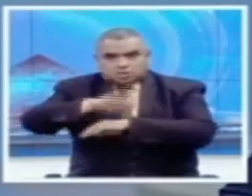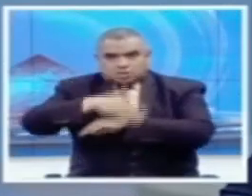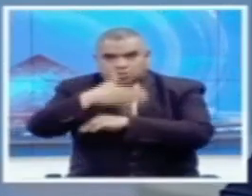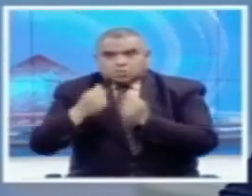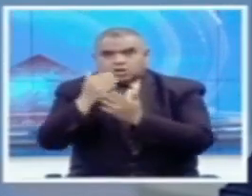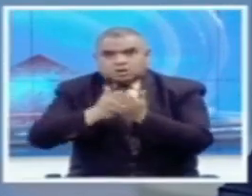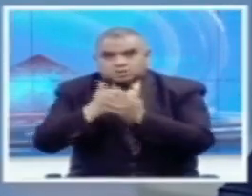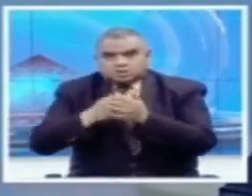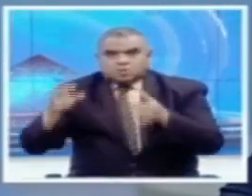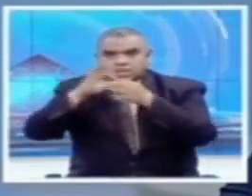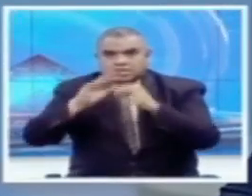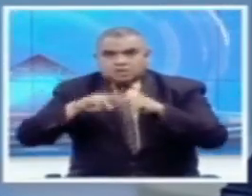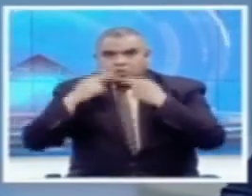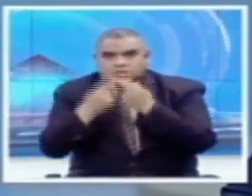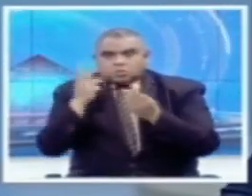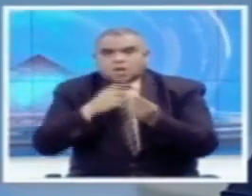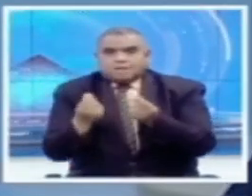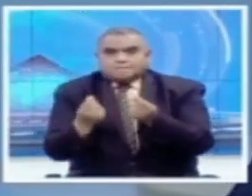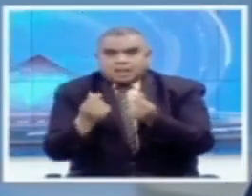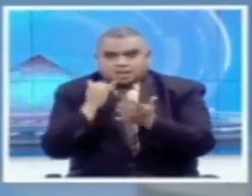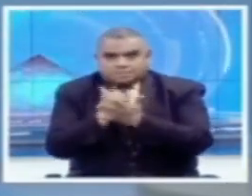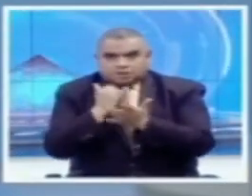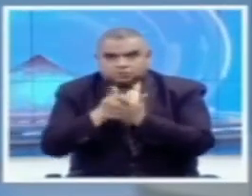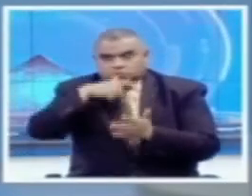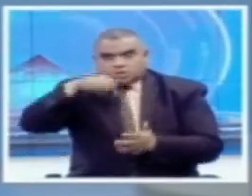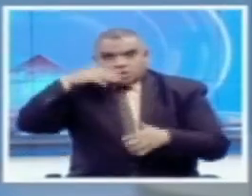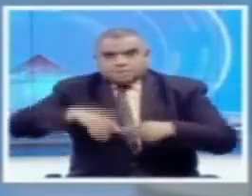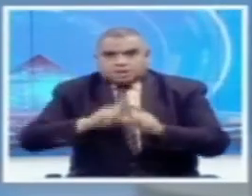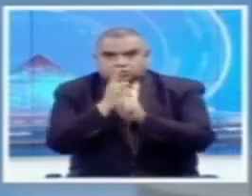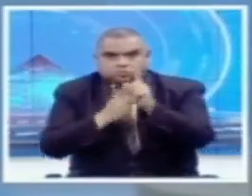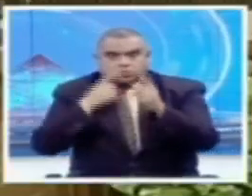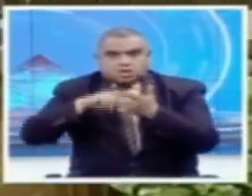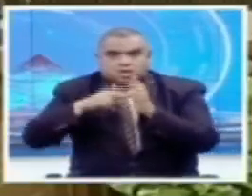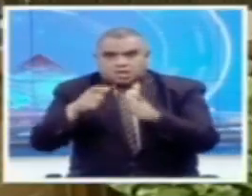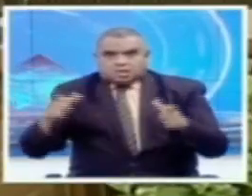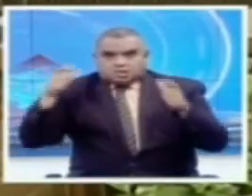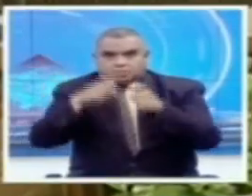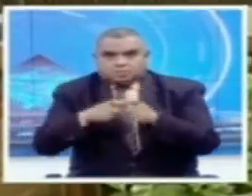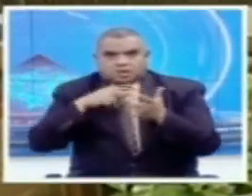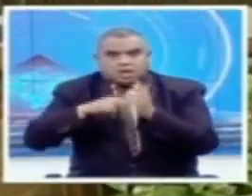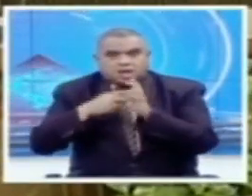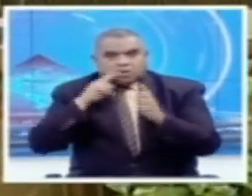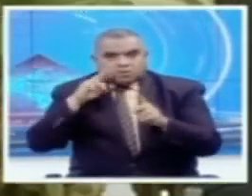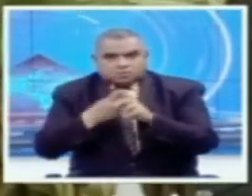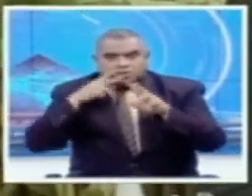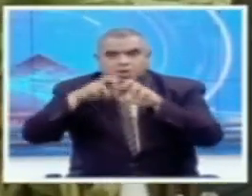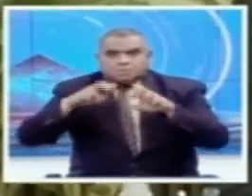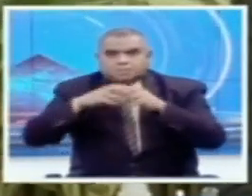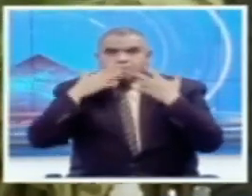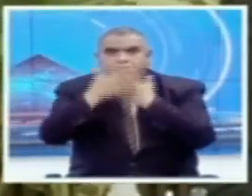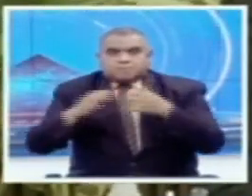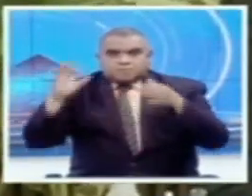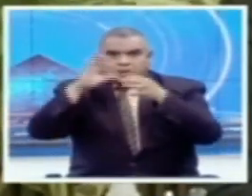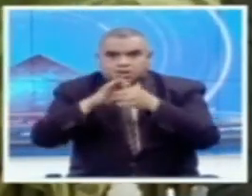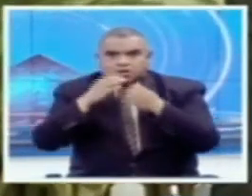الاقتصادية والتعاون الدولي والمالية. وأوضح مدبولي أن الاجتماع يأتي في إطار متابعة المشروعات الجاري تنفيذها